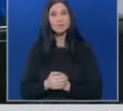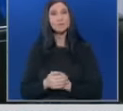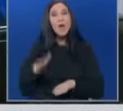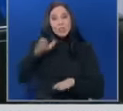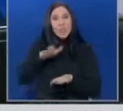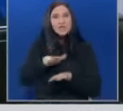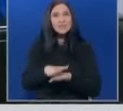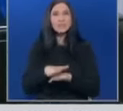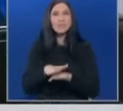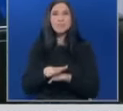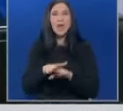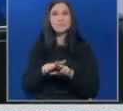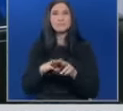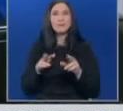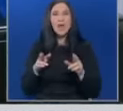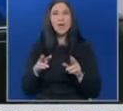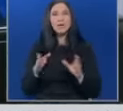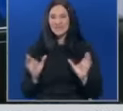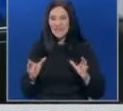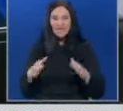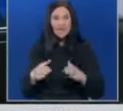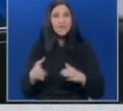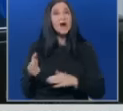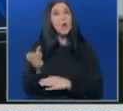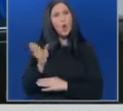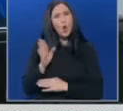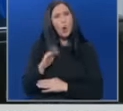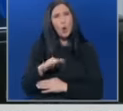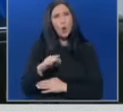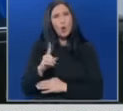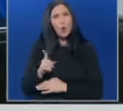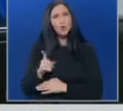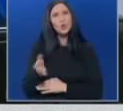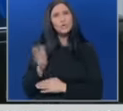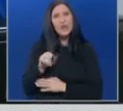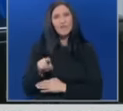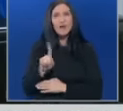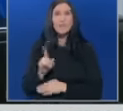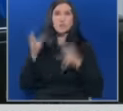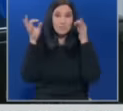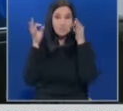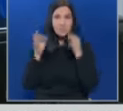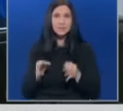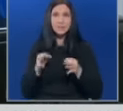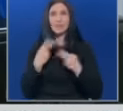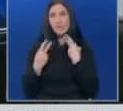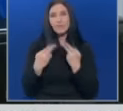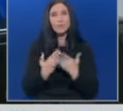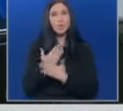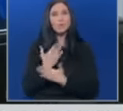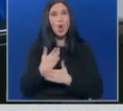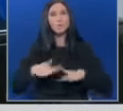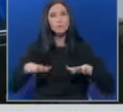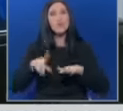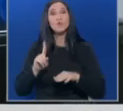стъпим и на състава, който след това може да бъде така прецизиран предвид новите обстоятелства, в които